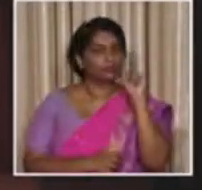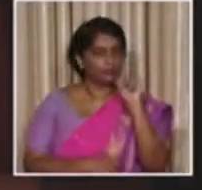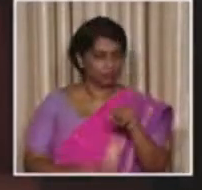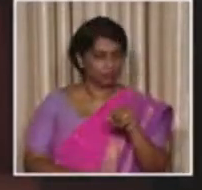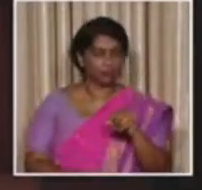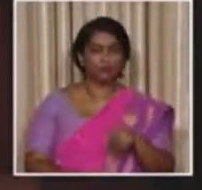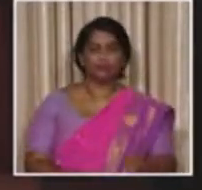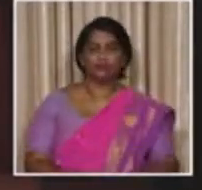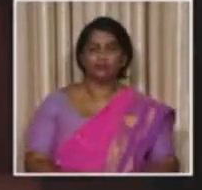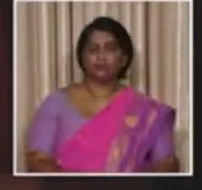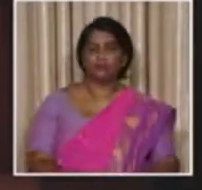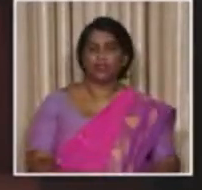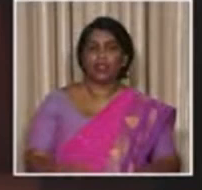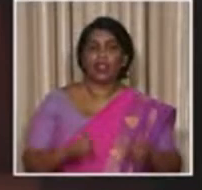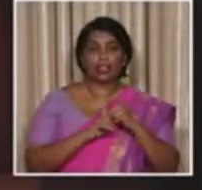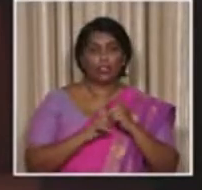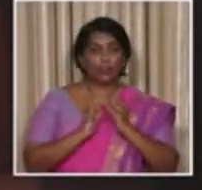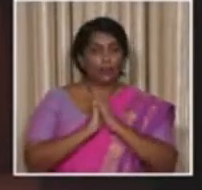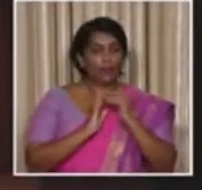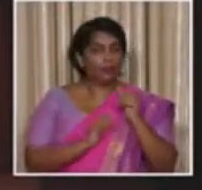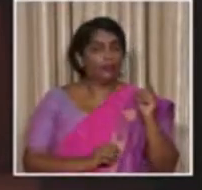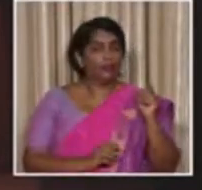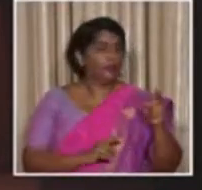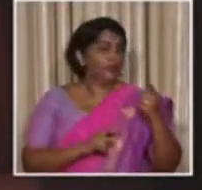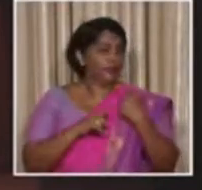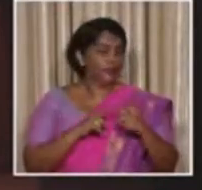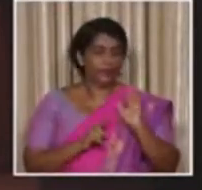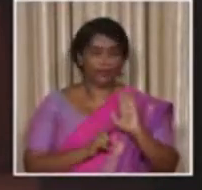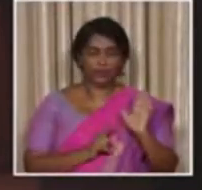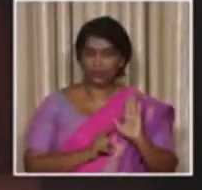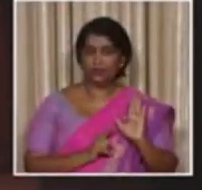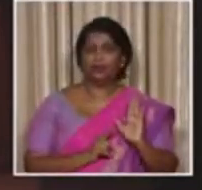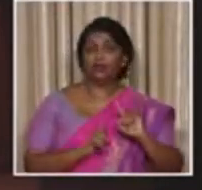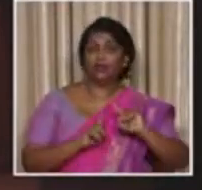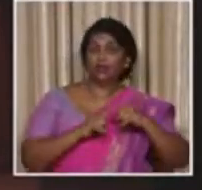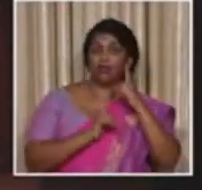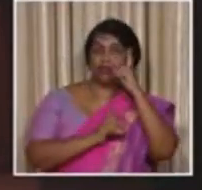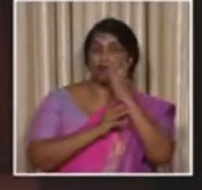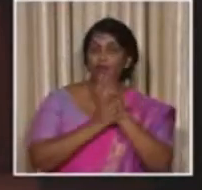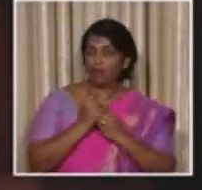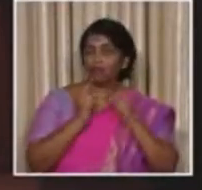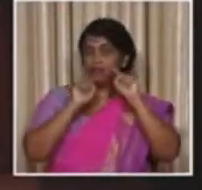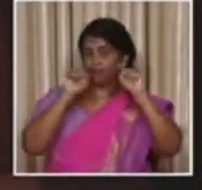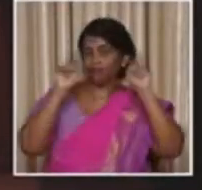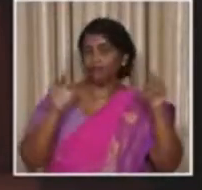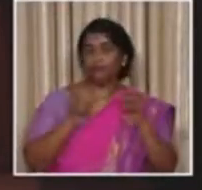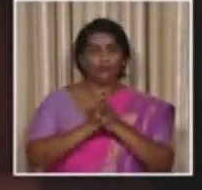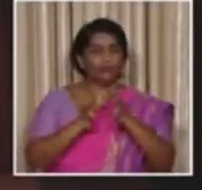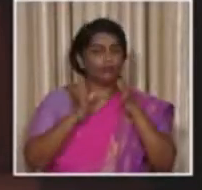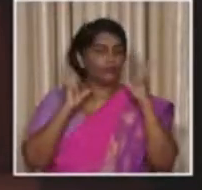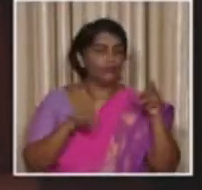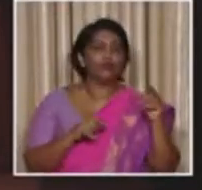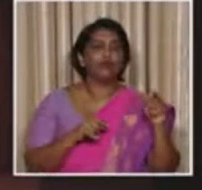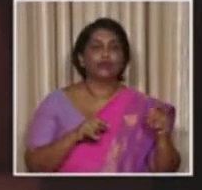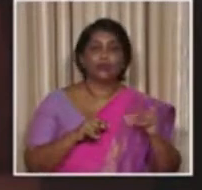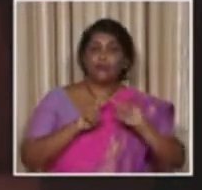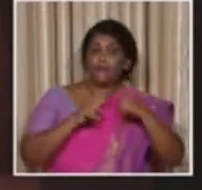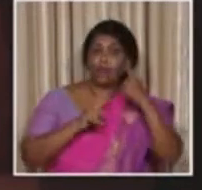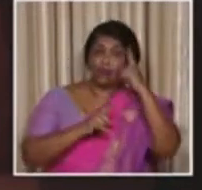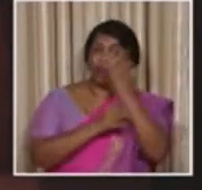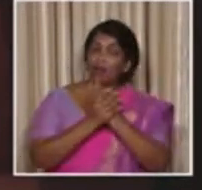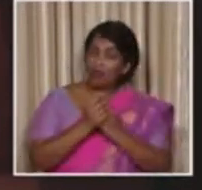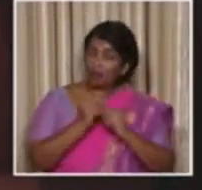illimak karanawa dimulagal aranya senasane pamanak nemei tawat agamika siddhasthana rasaka wenat